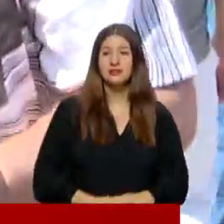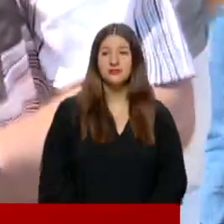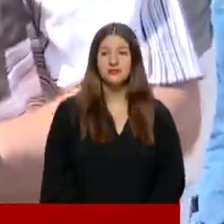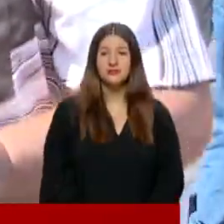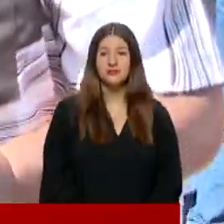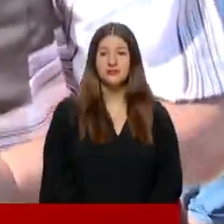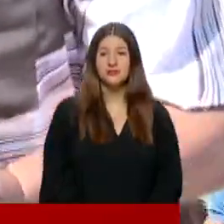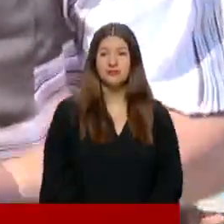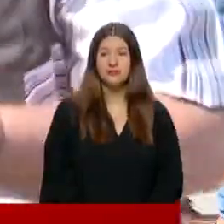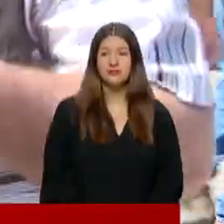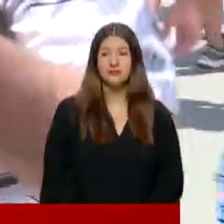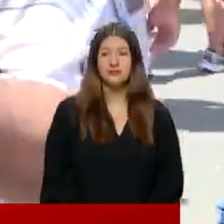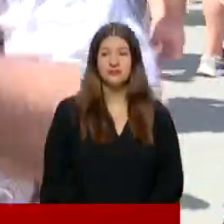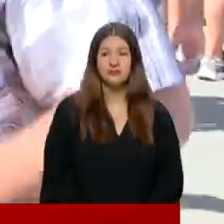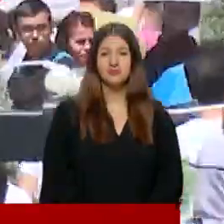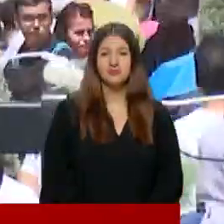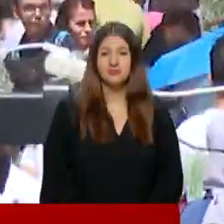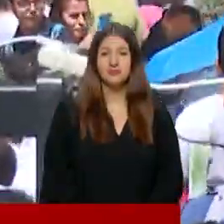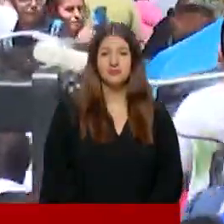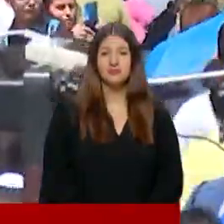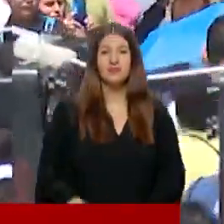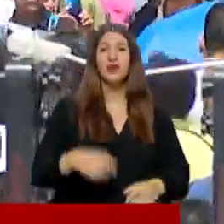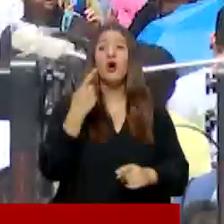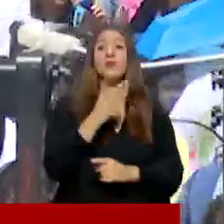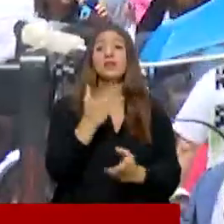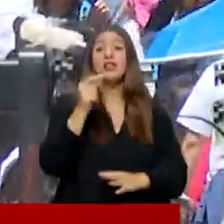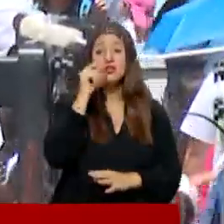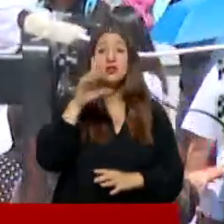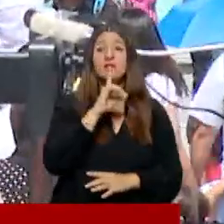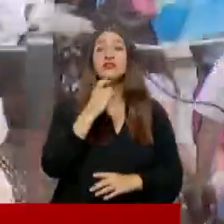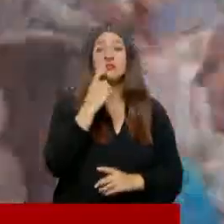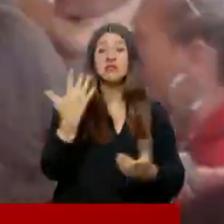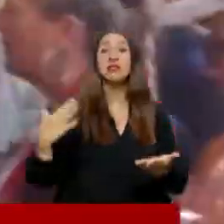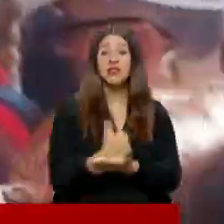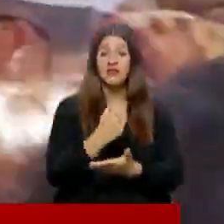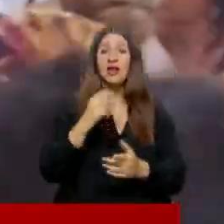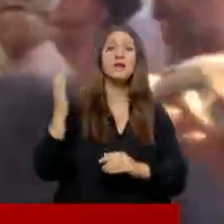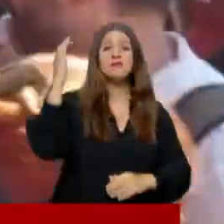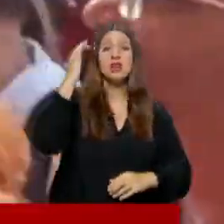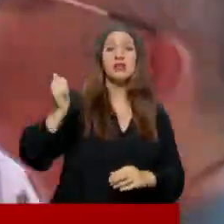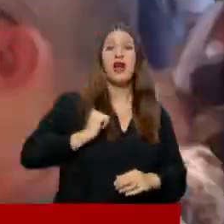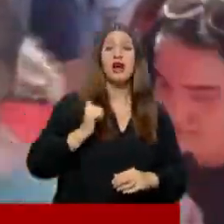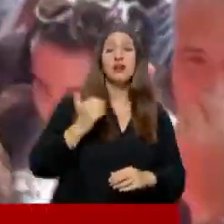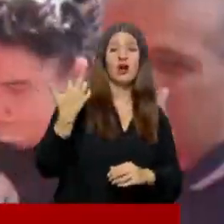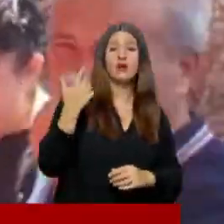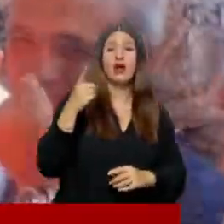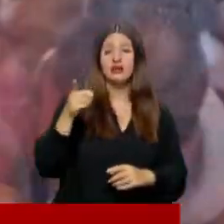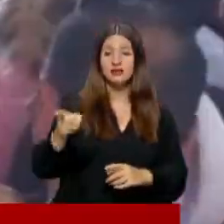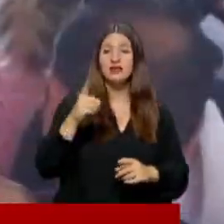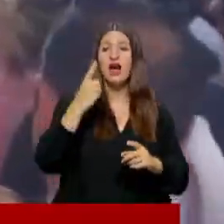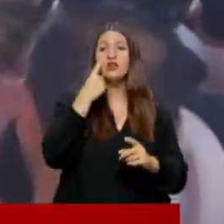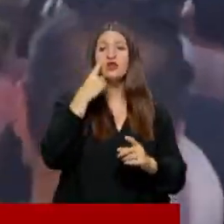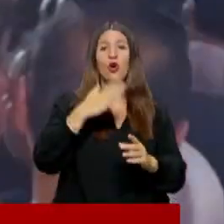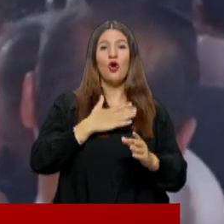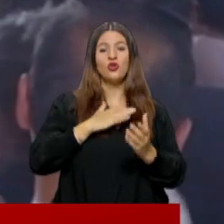Atatürk. Atatürk. Atatürk. On binlerce kişi 100 yıllık bir zaferi Başkomutan Mustafa Kemal Atatürk'ün huzurunda